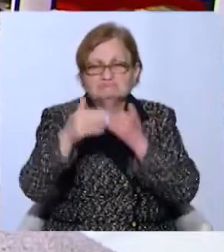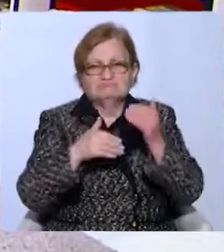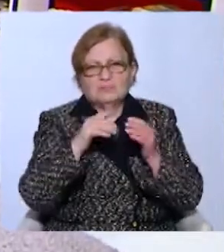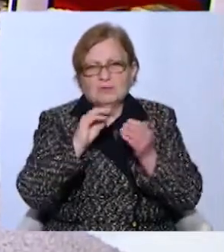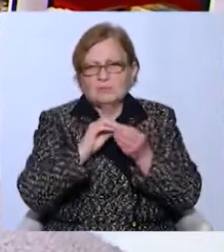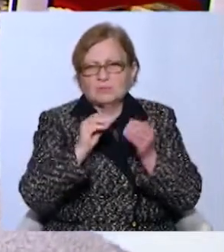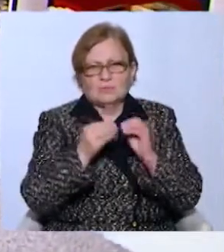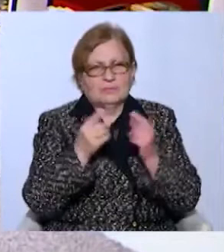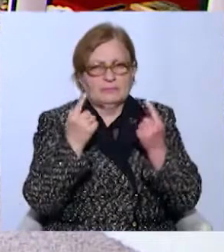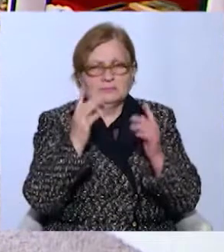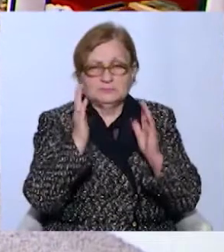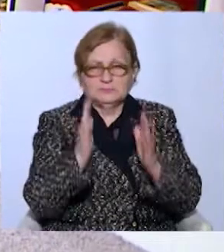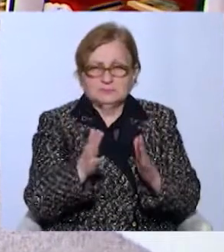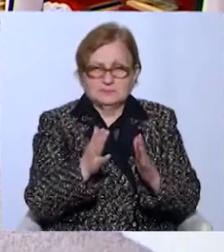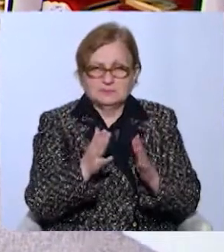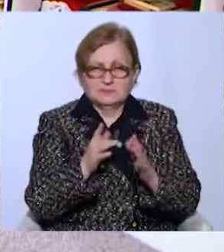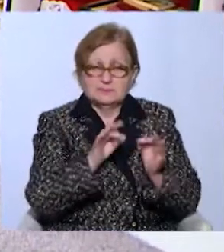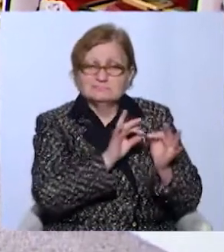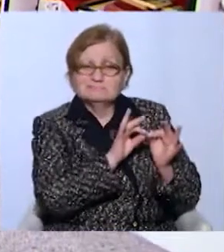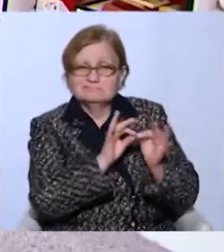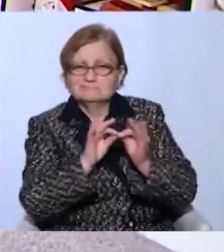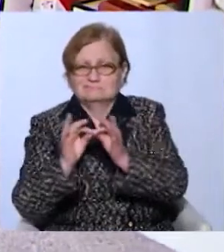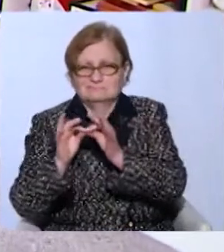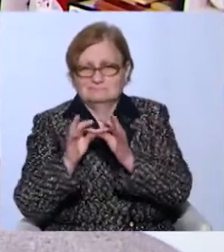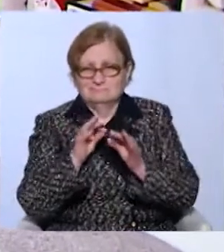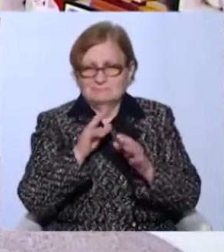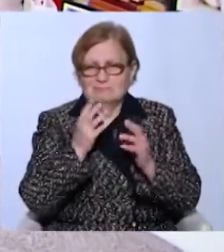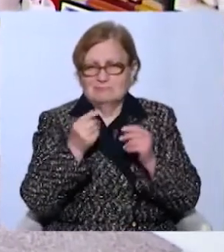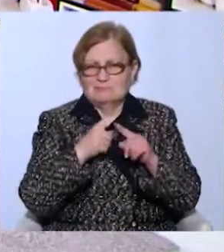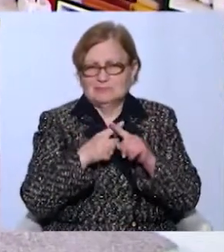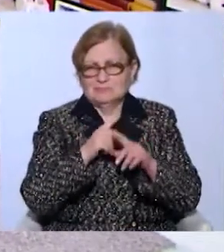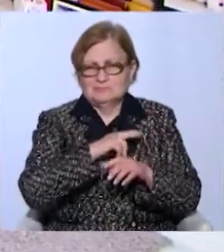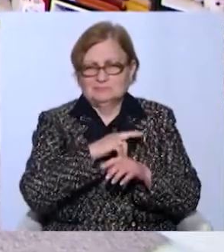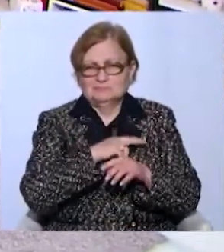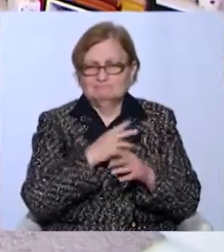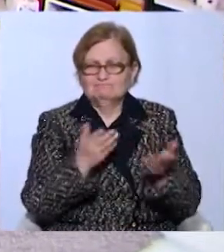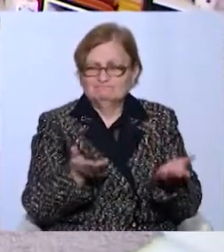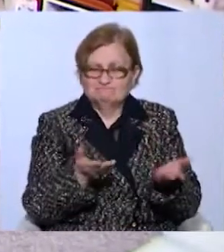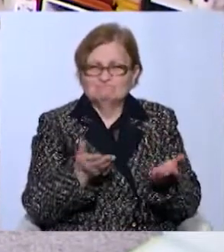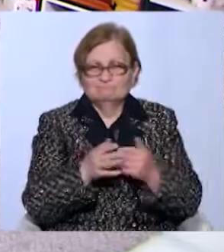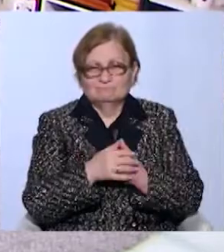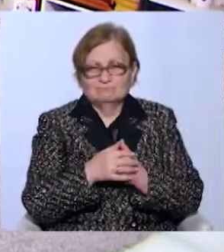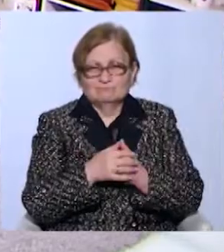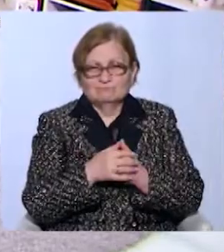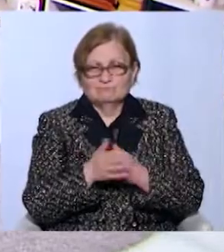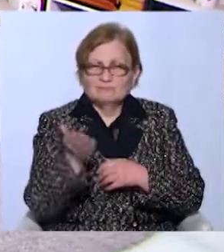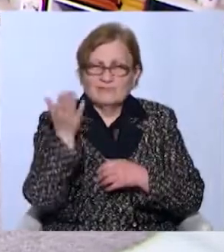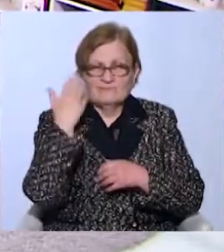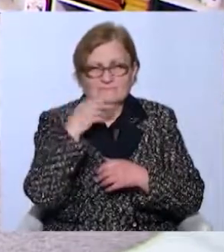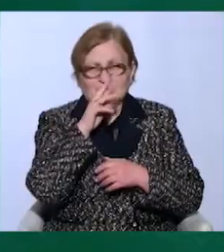çemdek etapze tavliz. Da, ay maşini tkirom, vah turme, ragavak